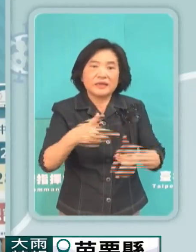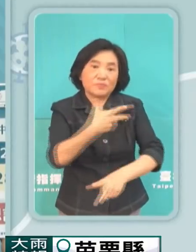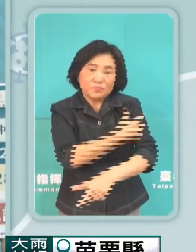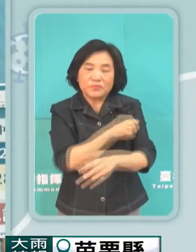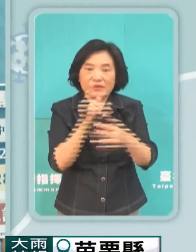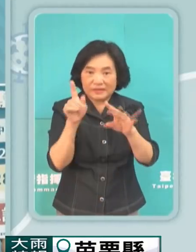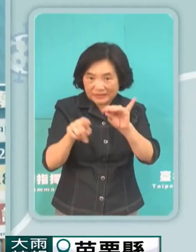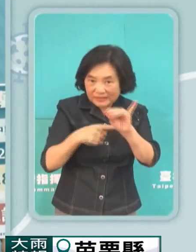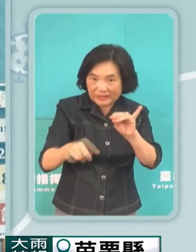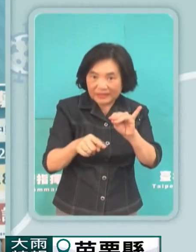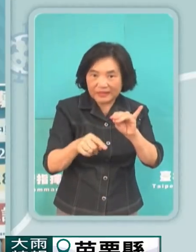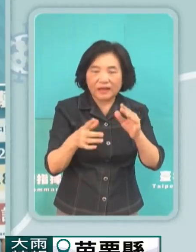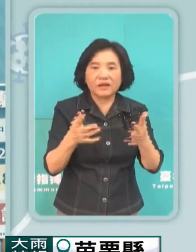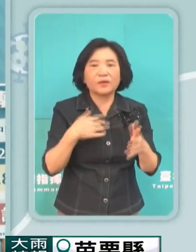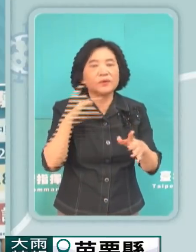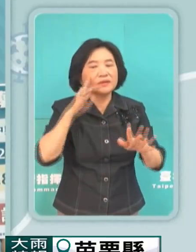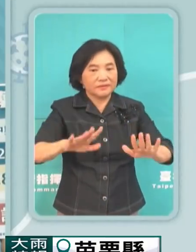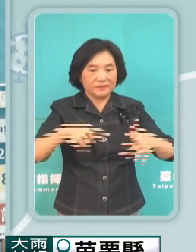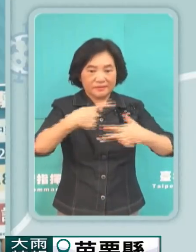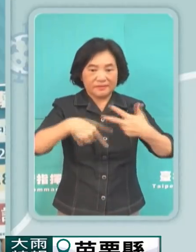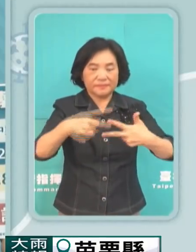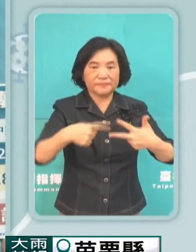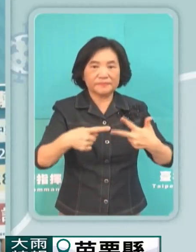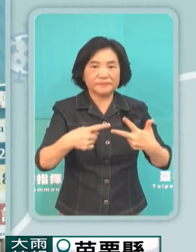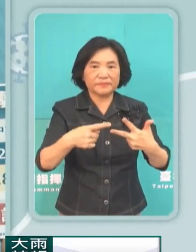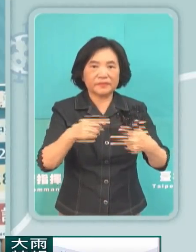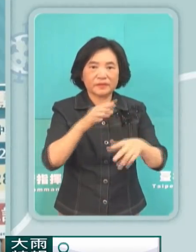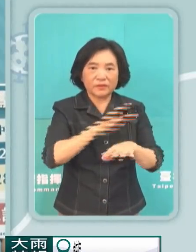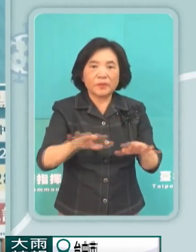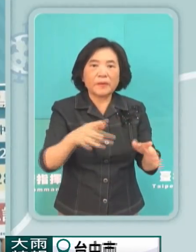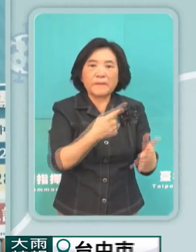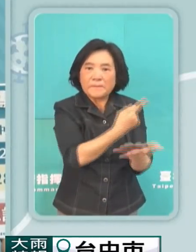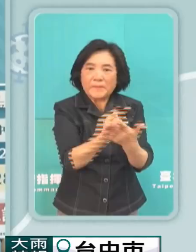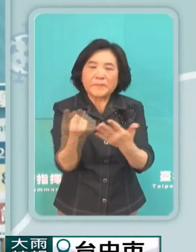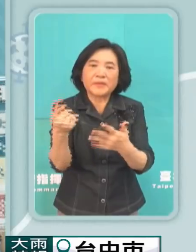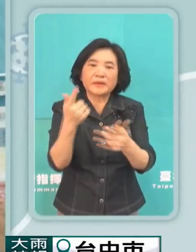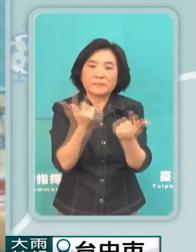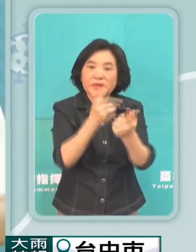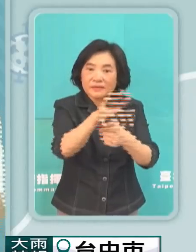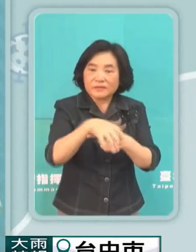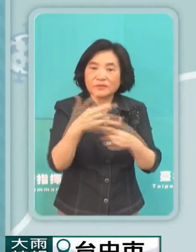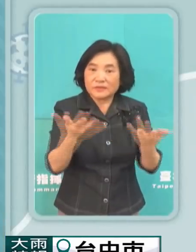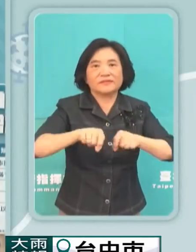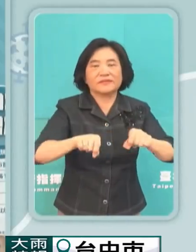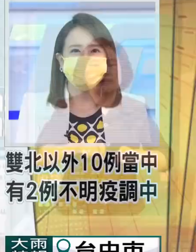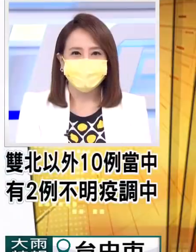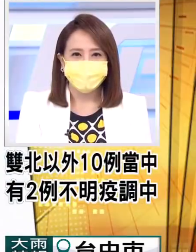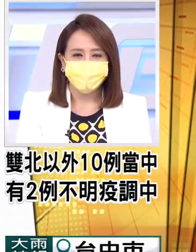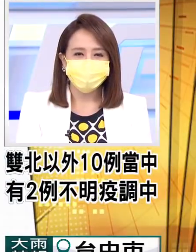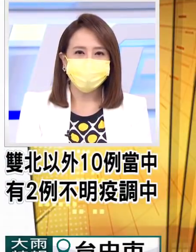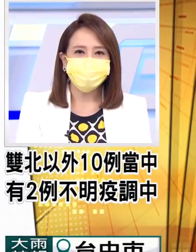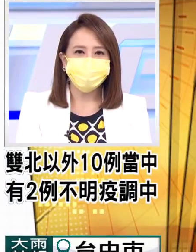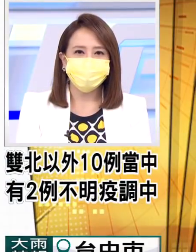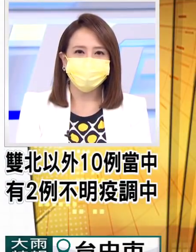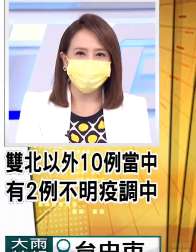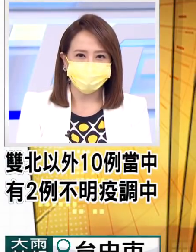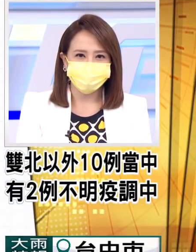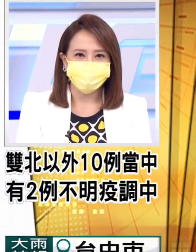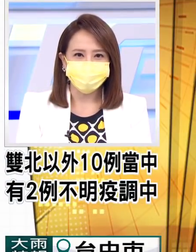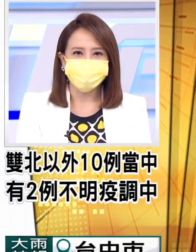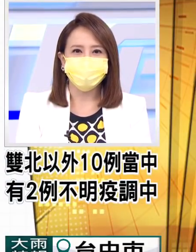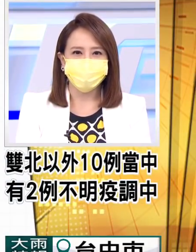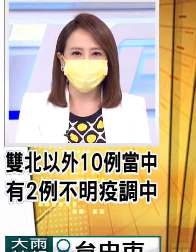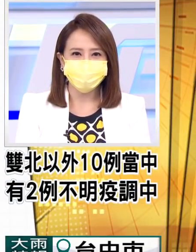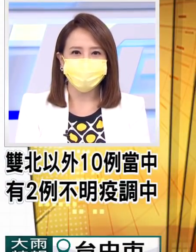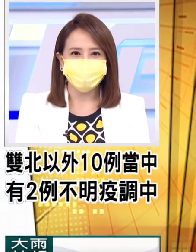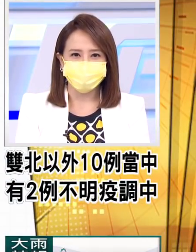概这个礼拜有机会就把它全部都把整个北农这样处理完毕。 好，我们看到了台北